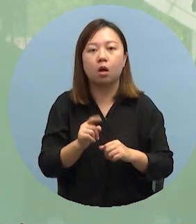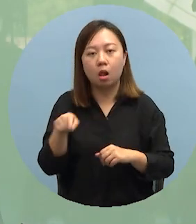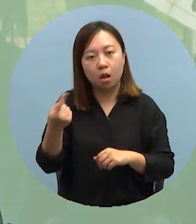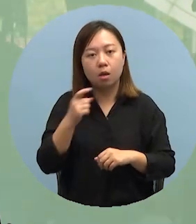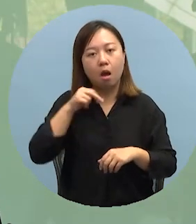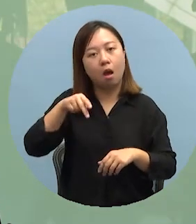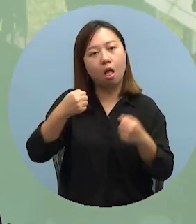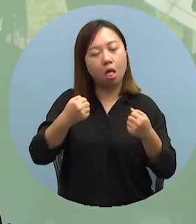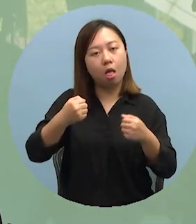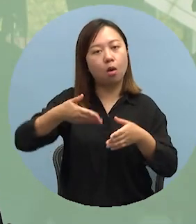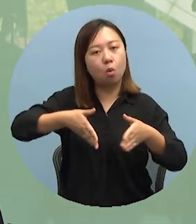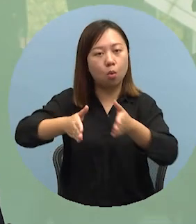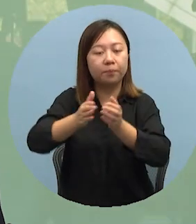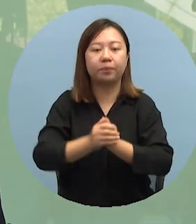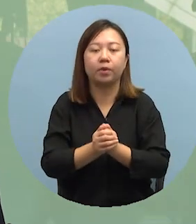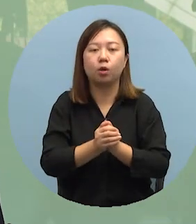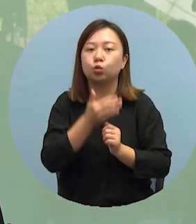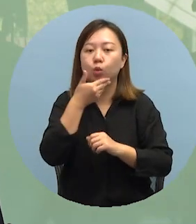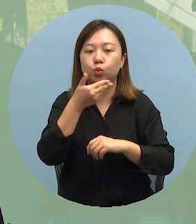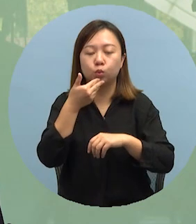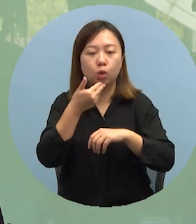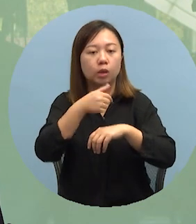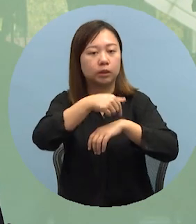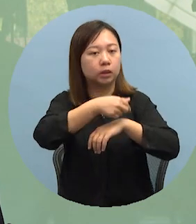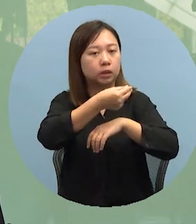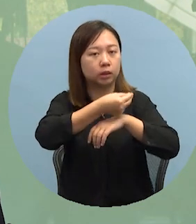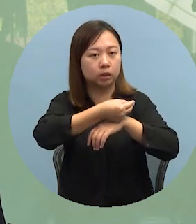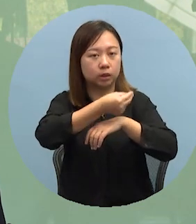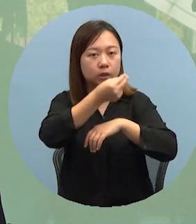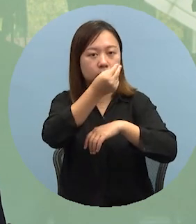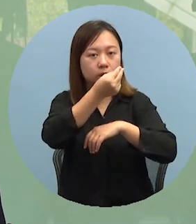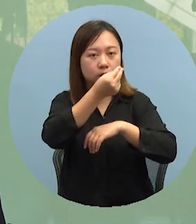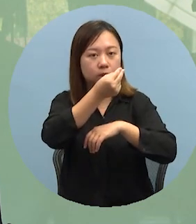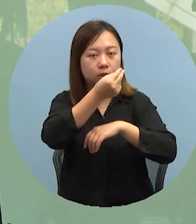徑。原則上咧就會由朝頭早嘅